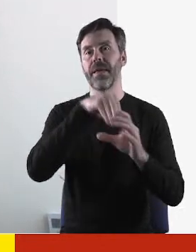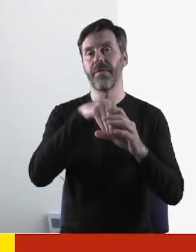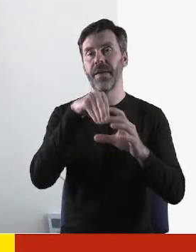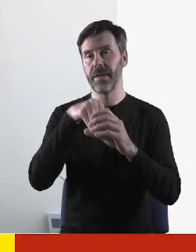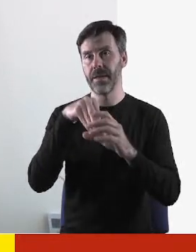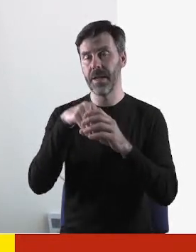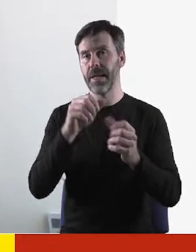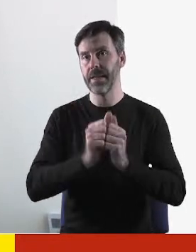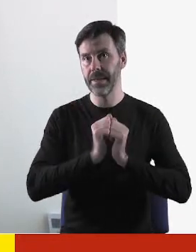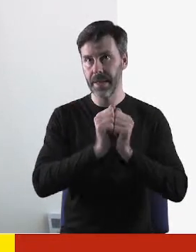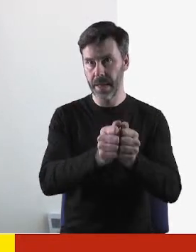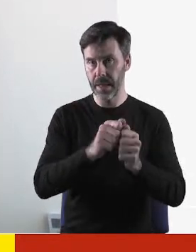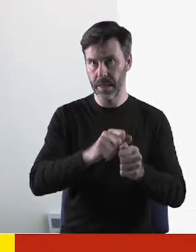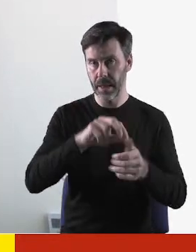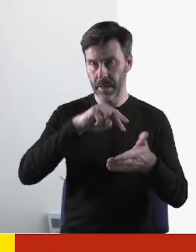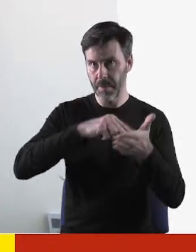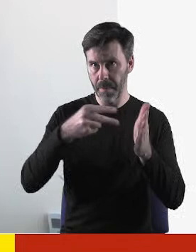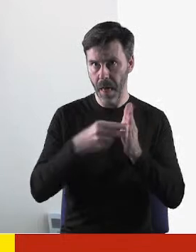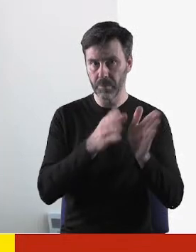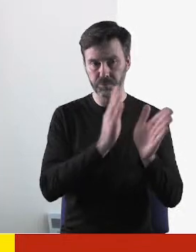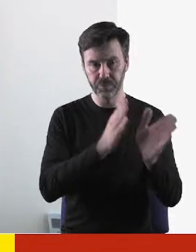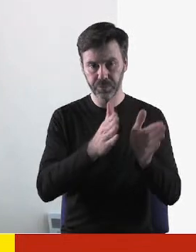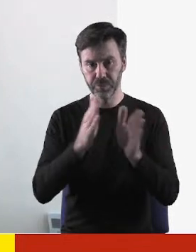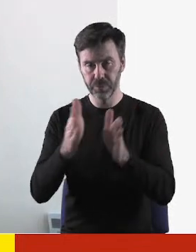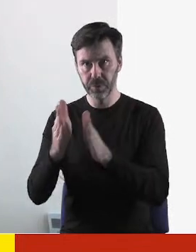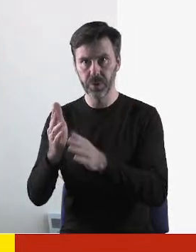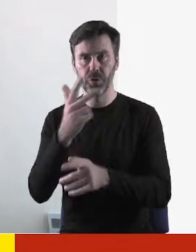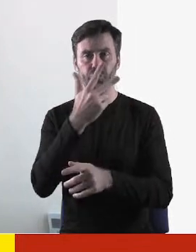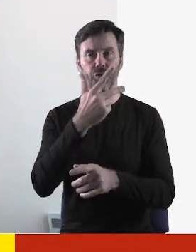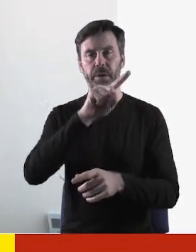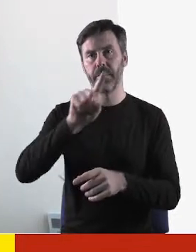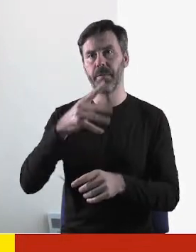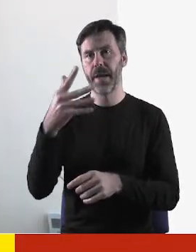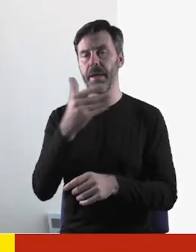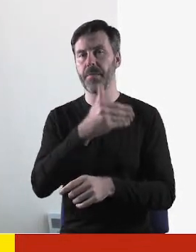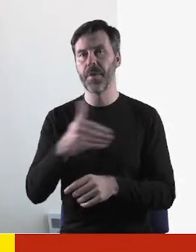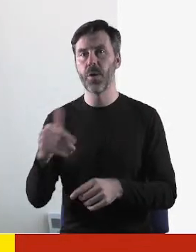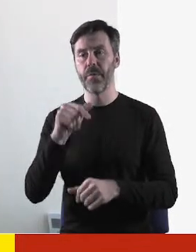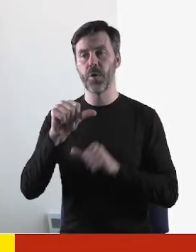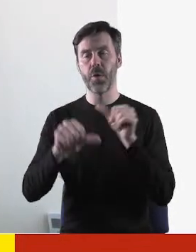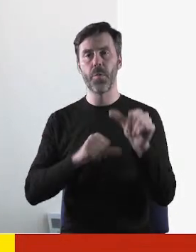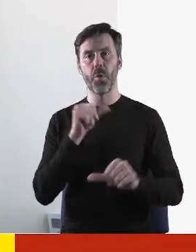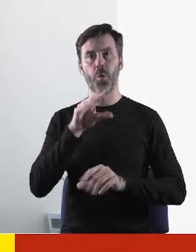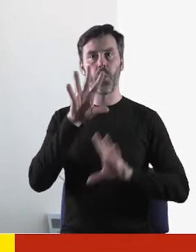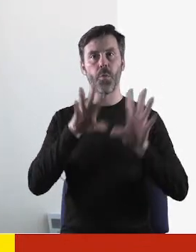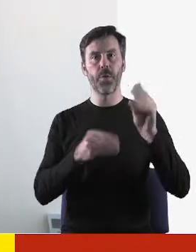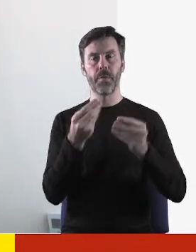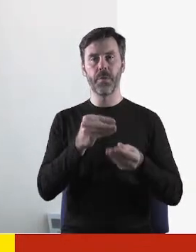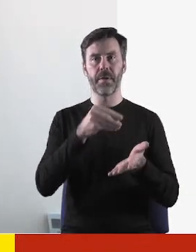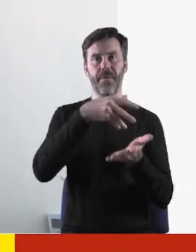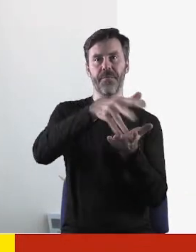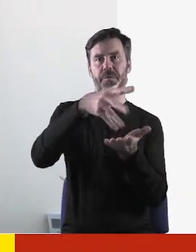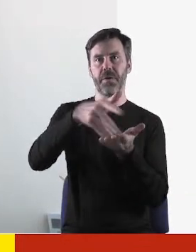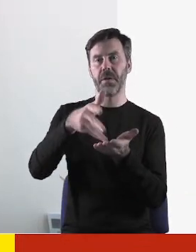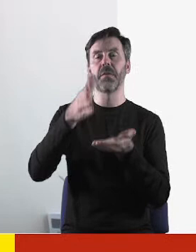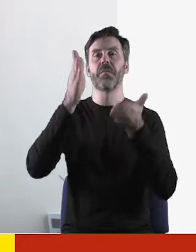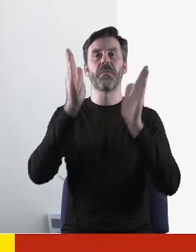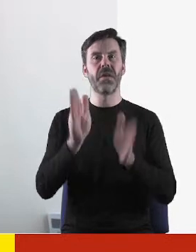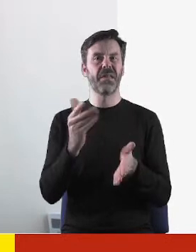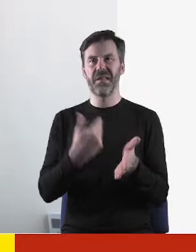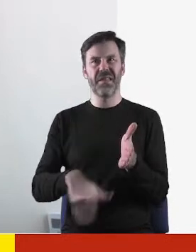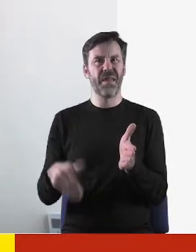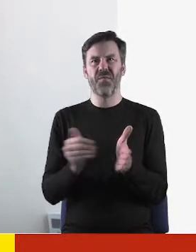zadania są zgodnie z planem i te 3,5 miliona w tegorocznym budżecie zostaną wydatkowane i nie ma takiej potrzeby,